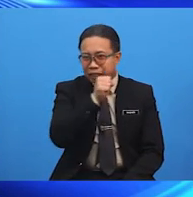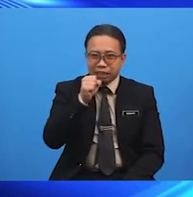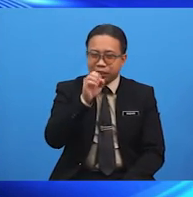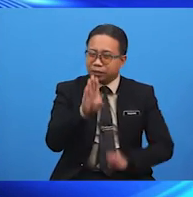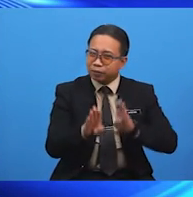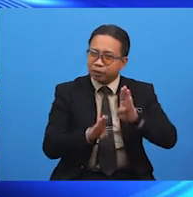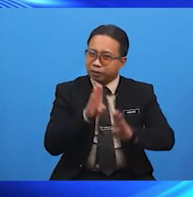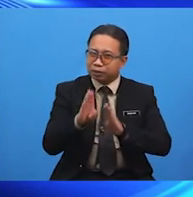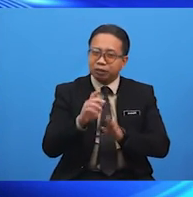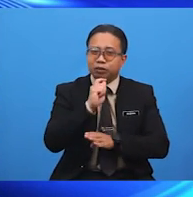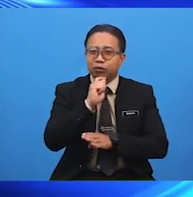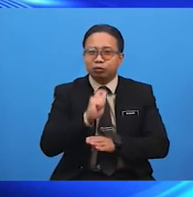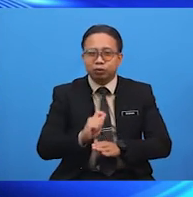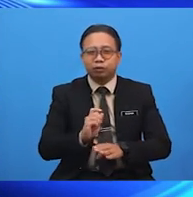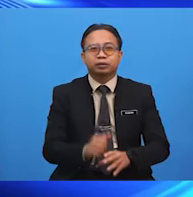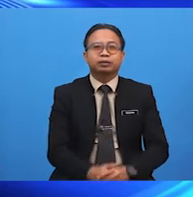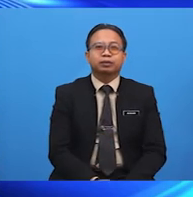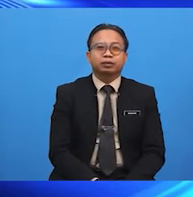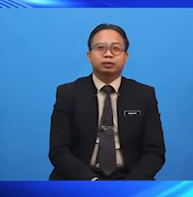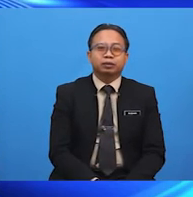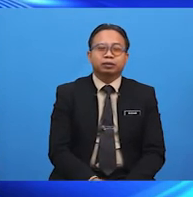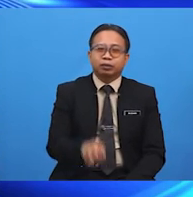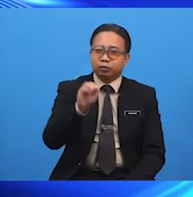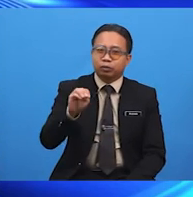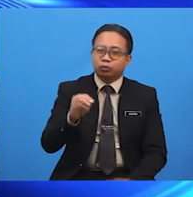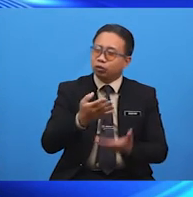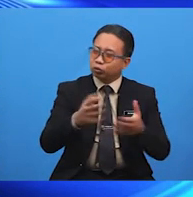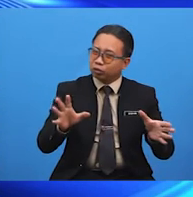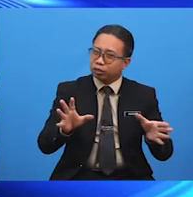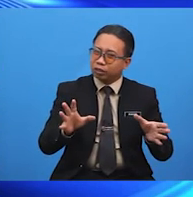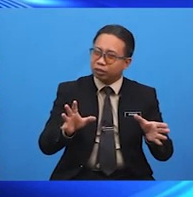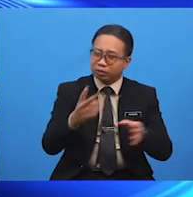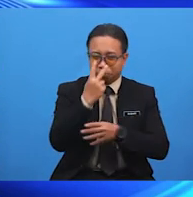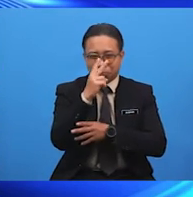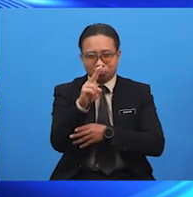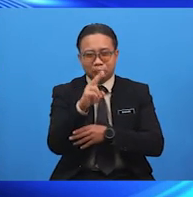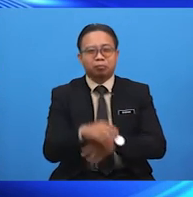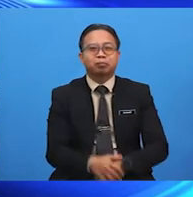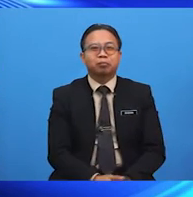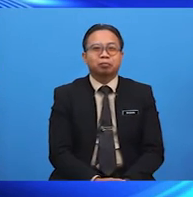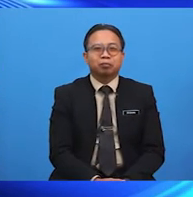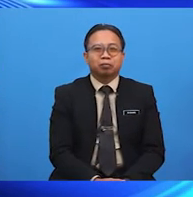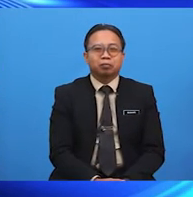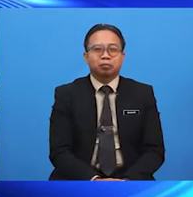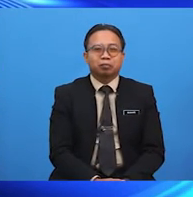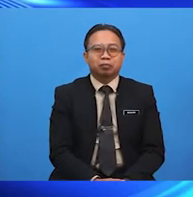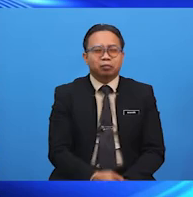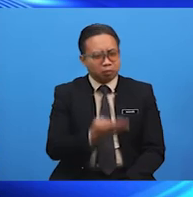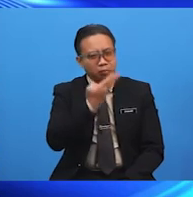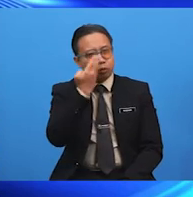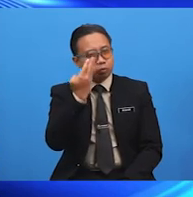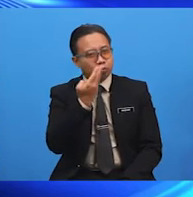Basikal orang muda. Orang muda dah ambil dah. Pelajar-pelajar depan tu dah mengambilnya. Lah, ya ke? Cikgu Dons, bau sesuatu